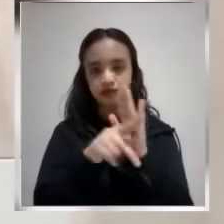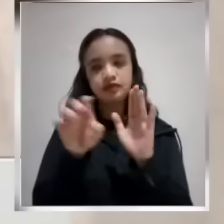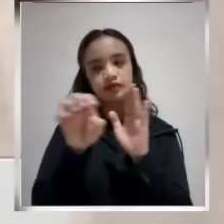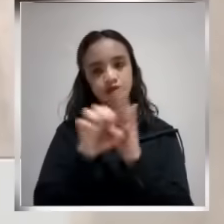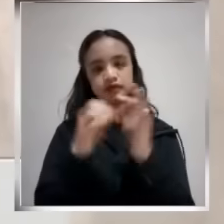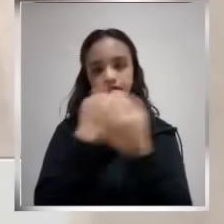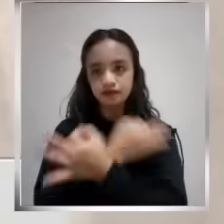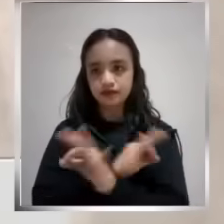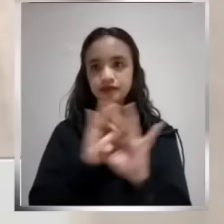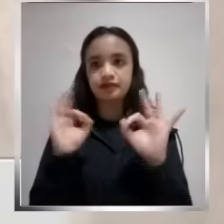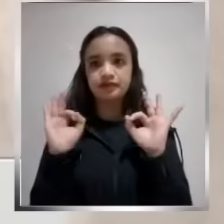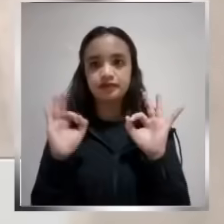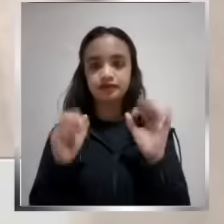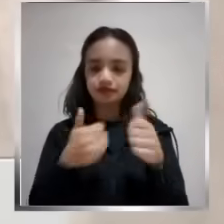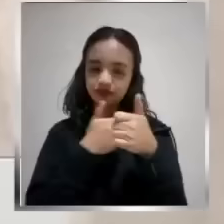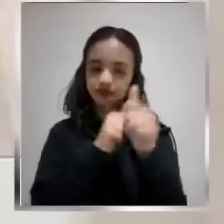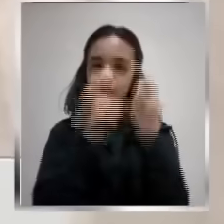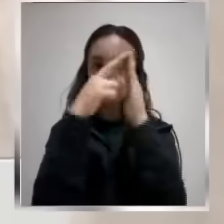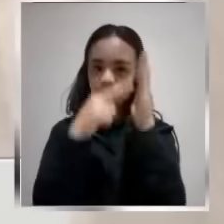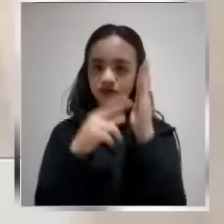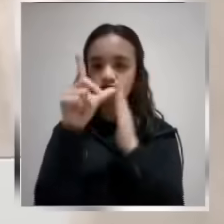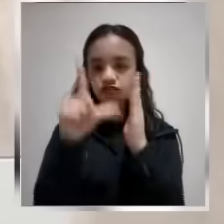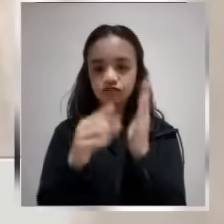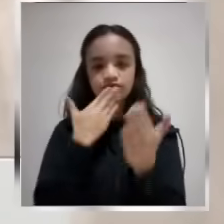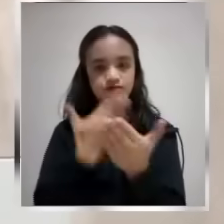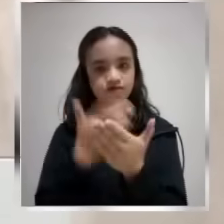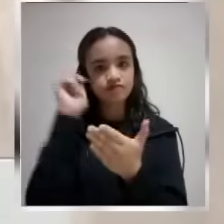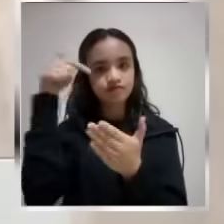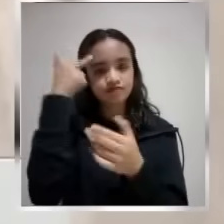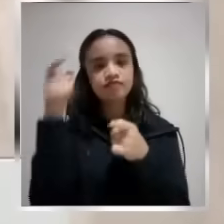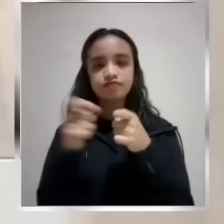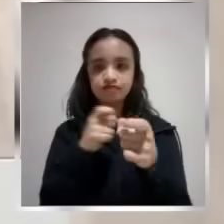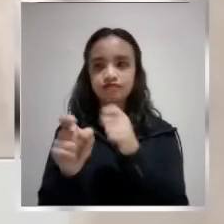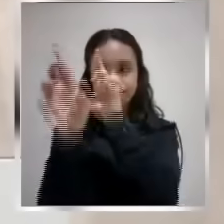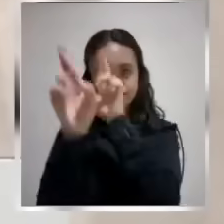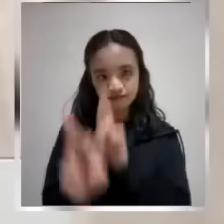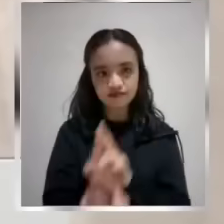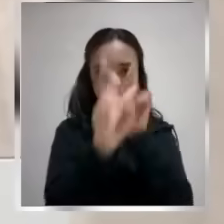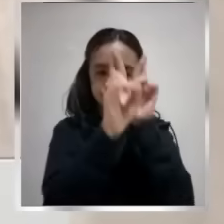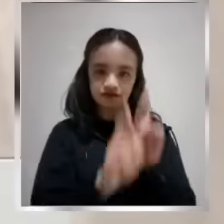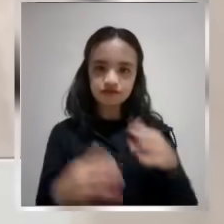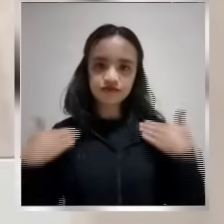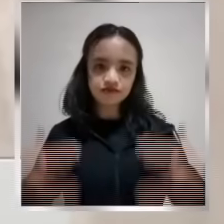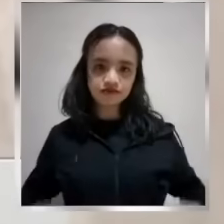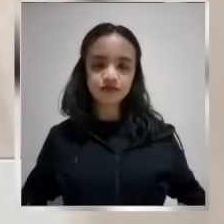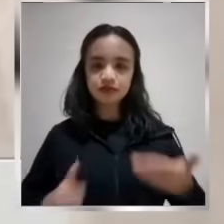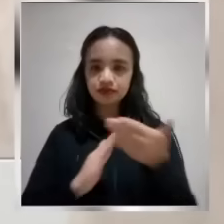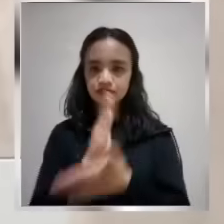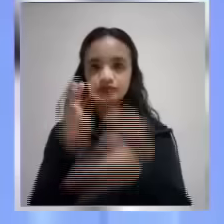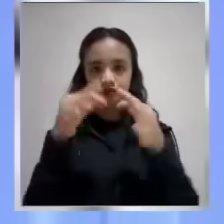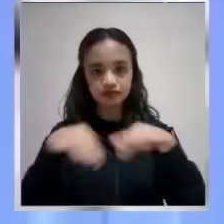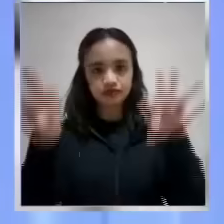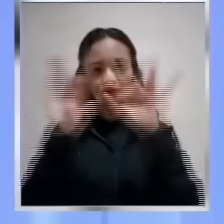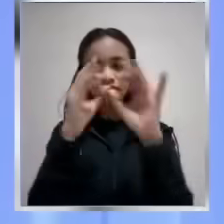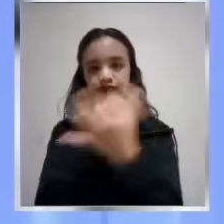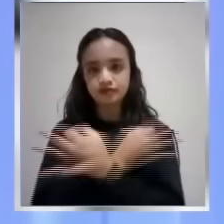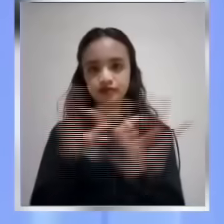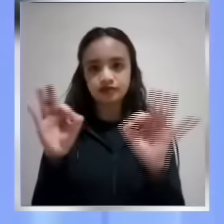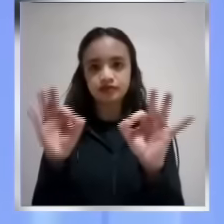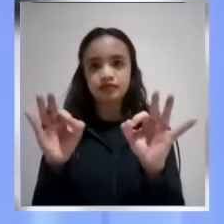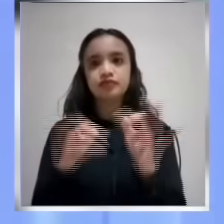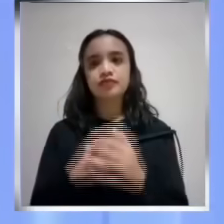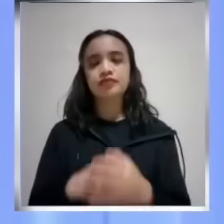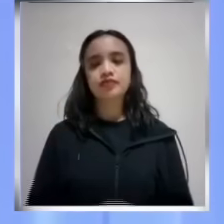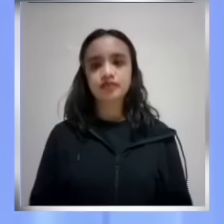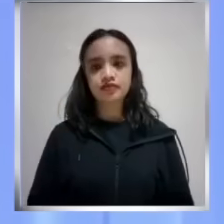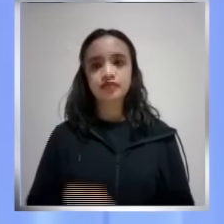OFW governance and respect for human rights and fundamental Freedom are upheld in order to